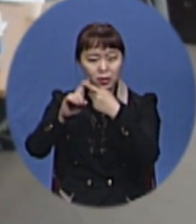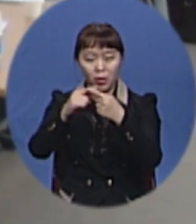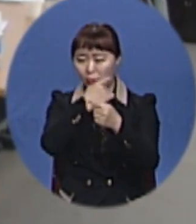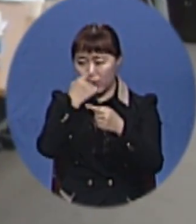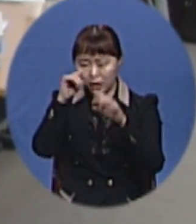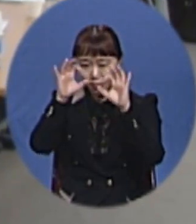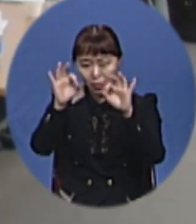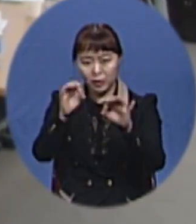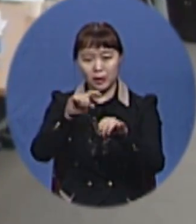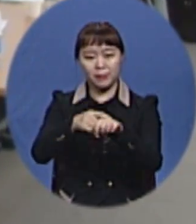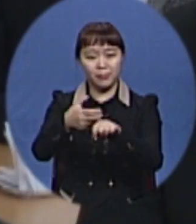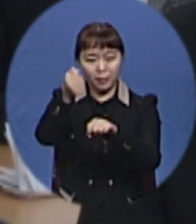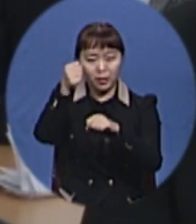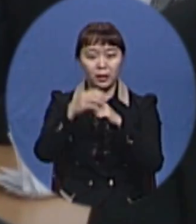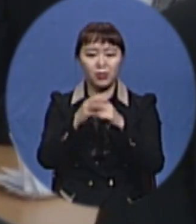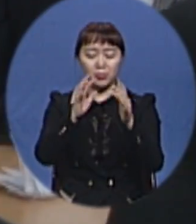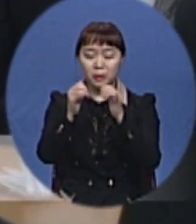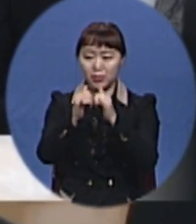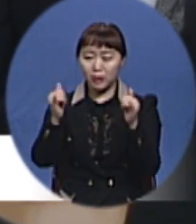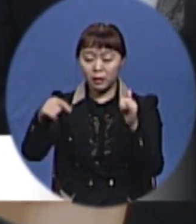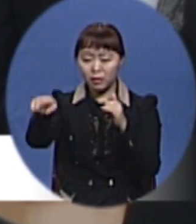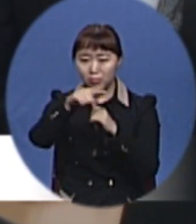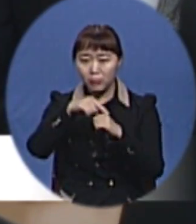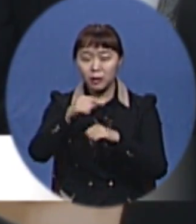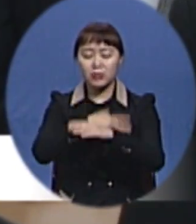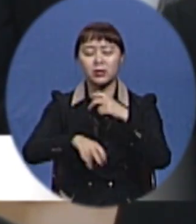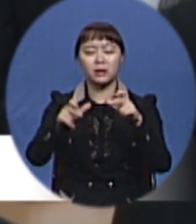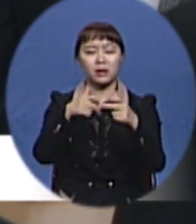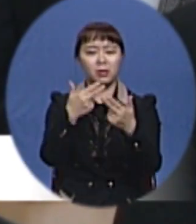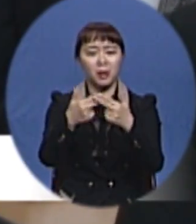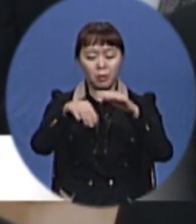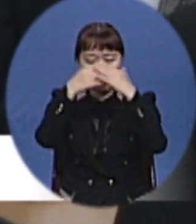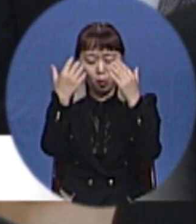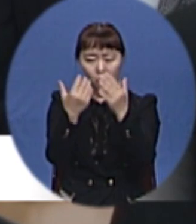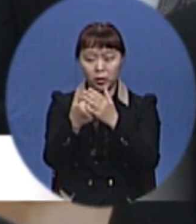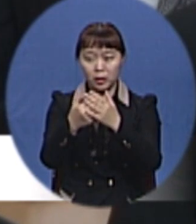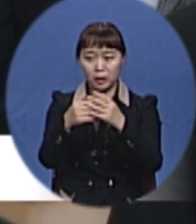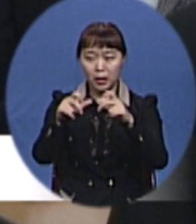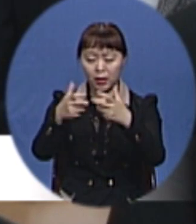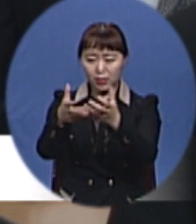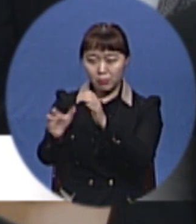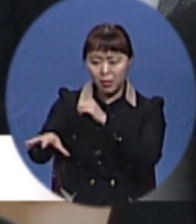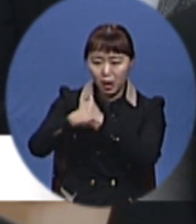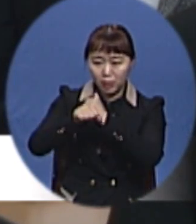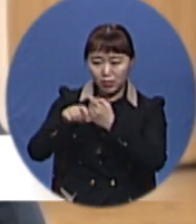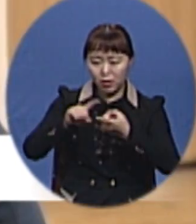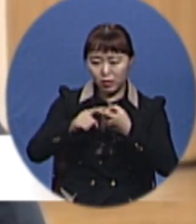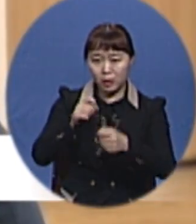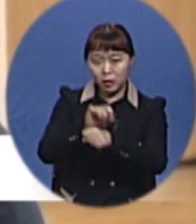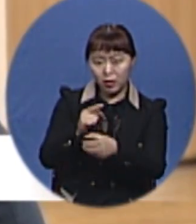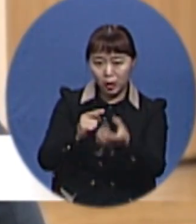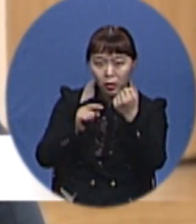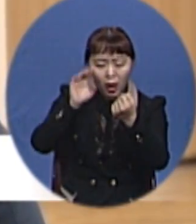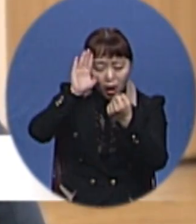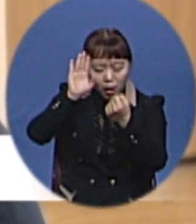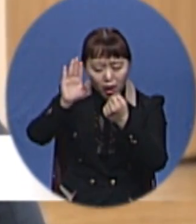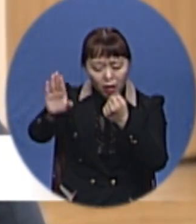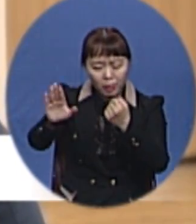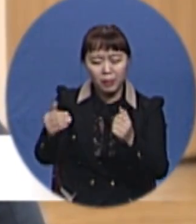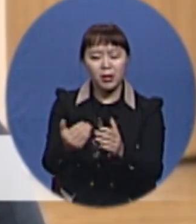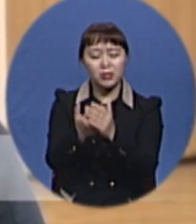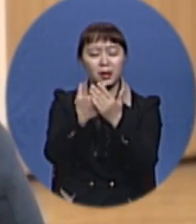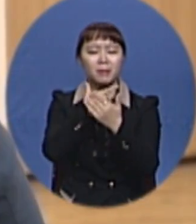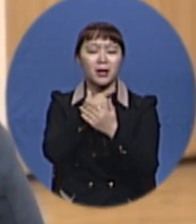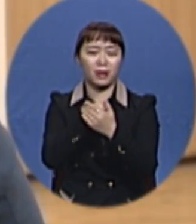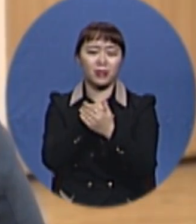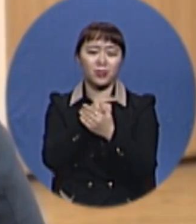시간을 가졌는데요. 토론자들은 지장협이 모든 장애계 단체를 수용할 수 있는 연대성을 갖고 앞으로 나아가길 바란다고